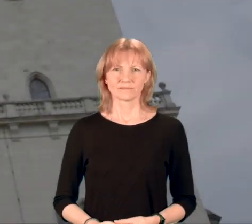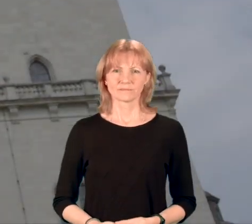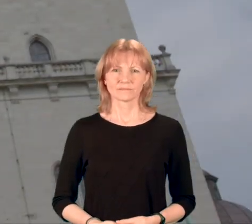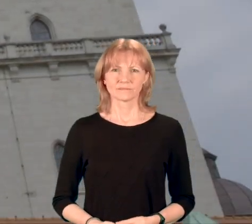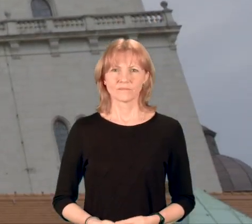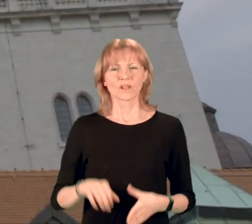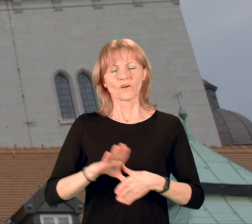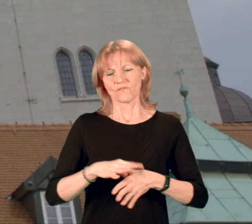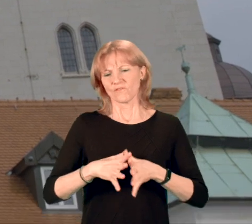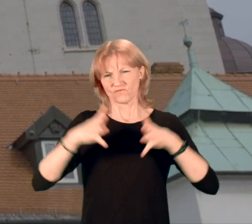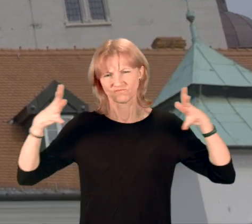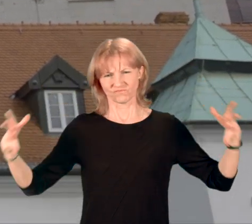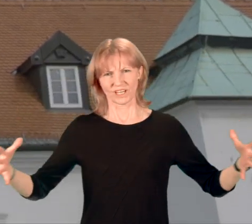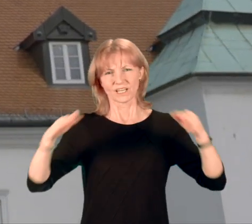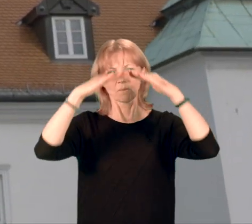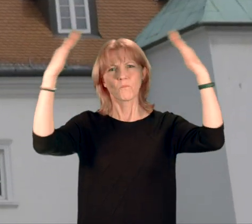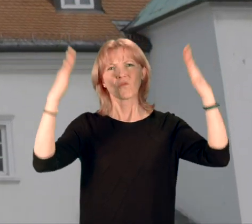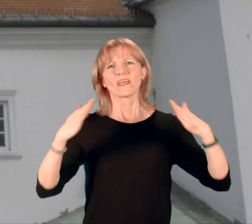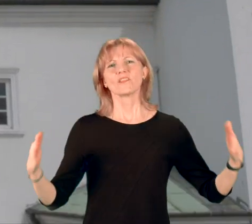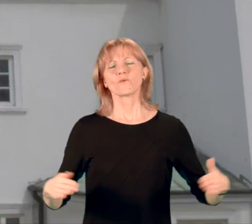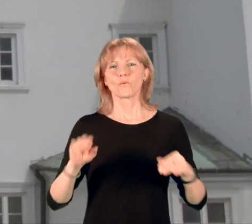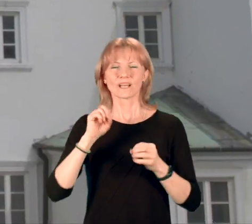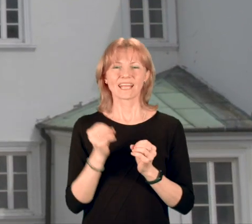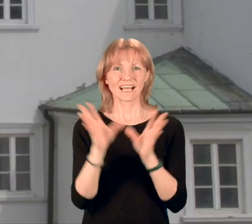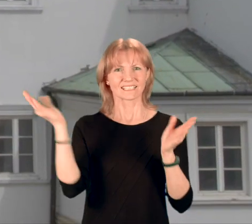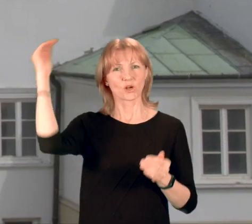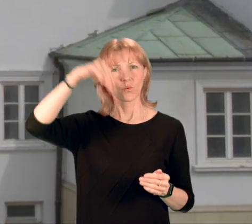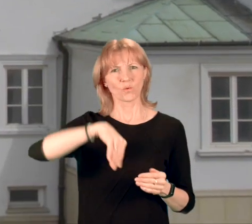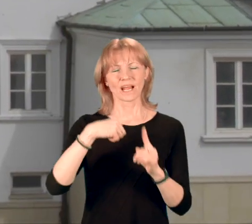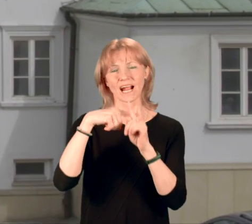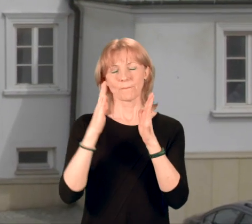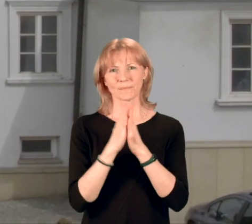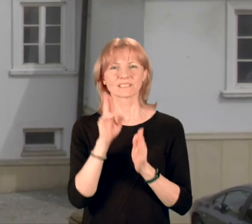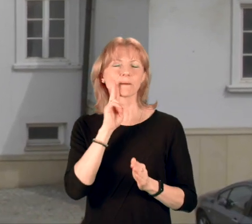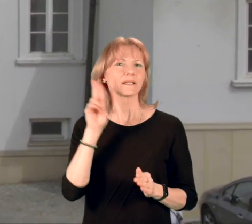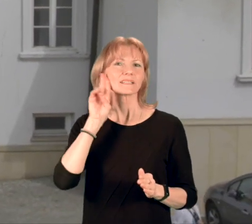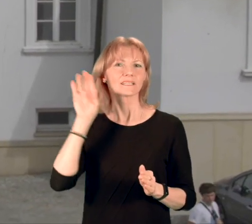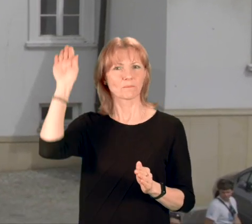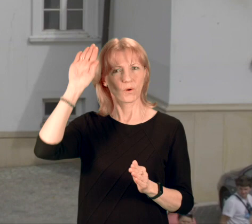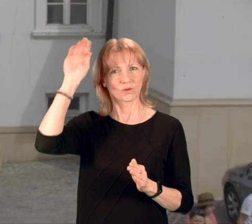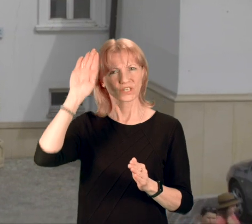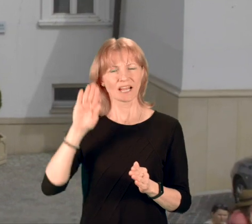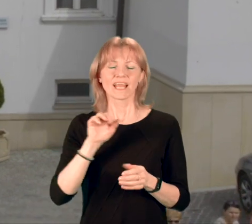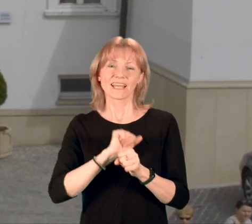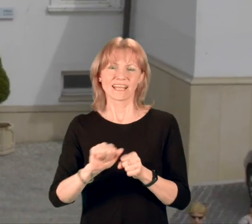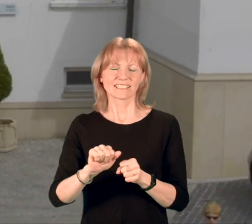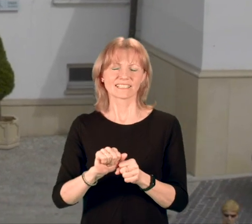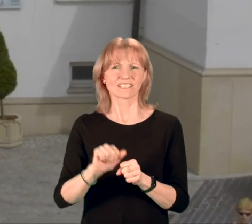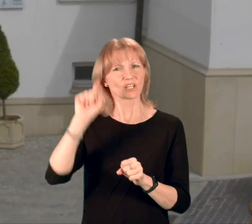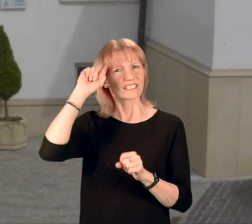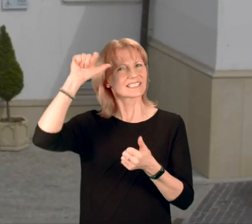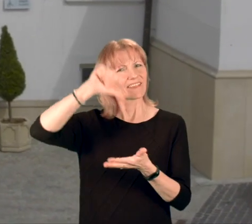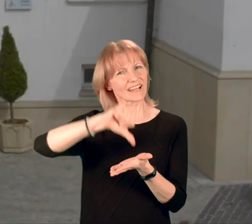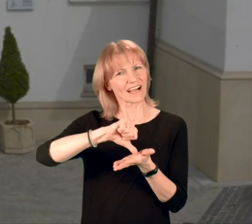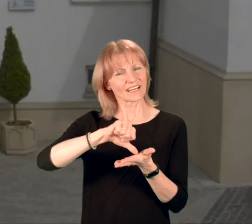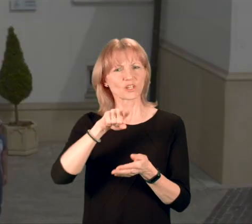W rozległym zespole architektonicznym Jasnej Góry, kaplica Matki Bożej Częstochowskiej zajmuje miejsce centralne